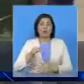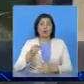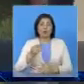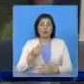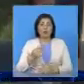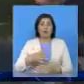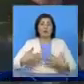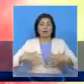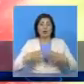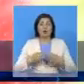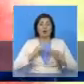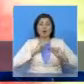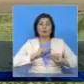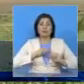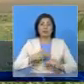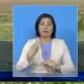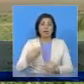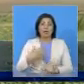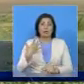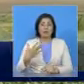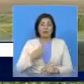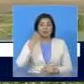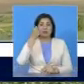қауын егеді. 25 жыл егіп отырмын.